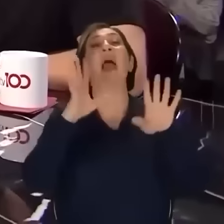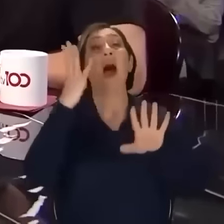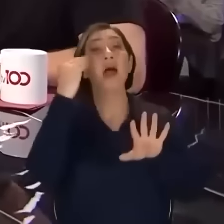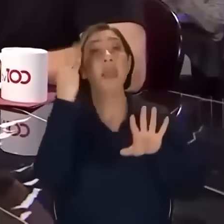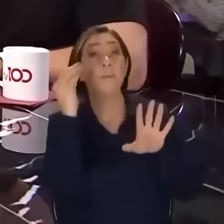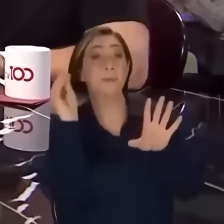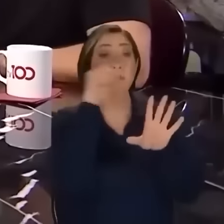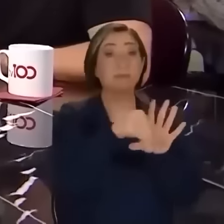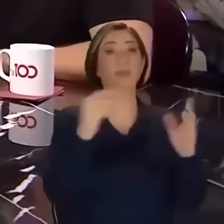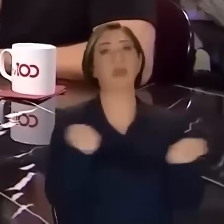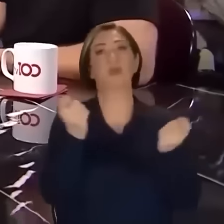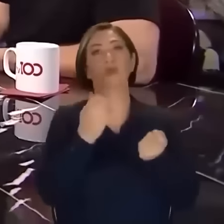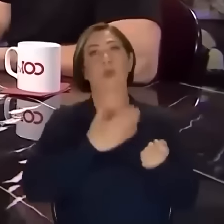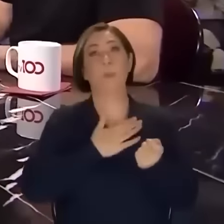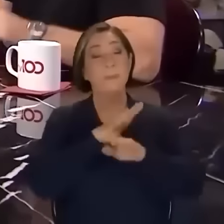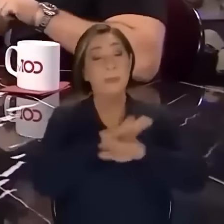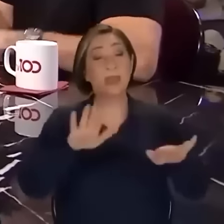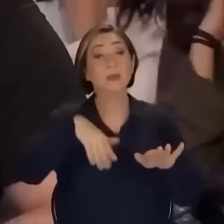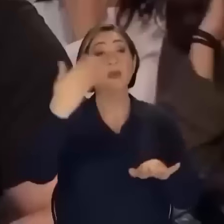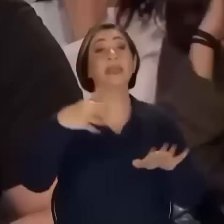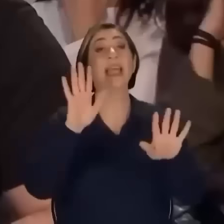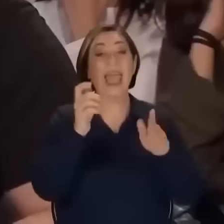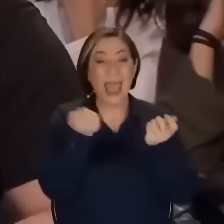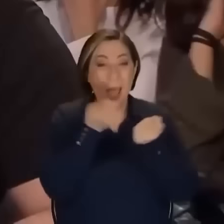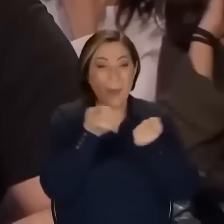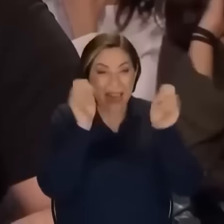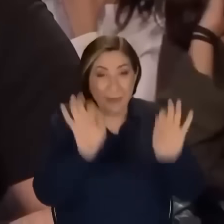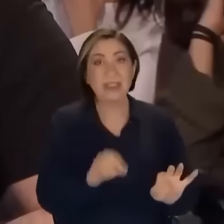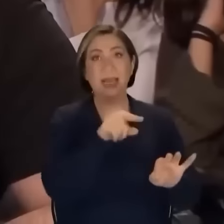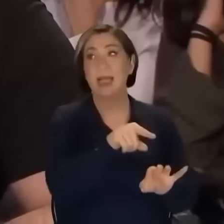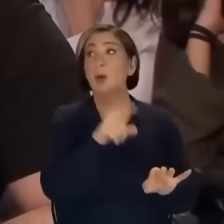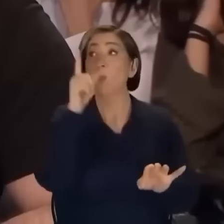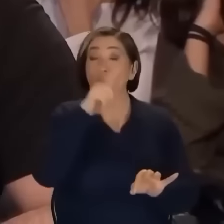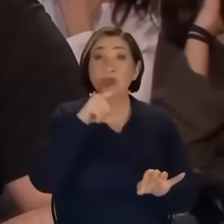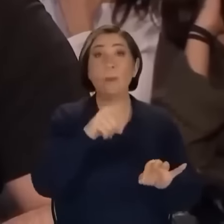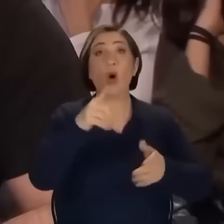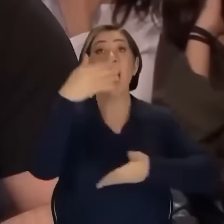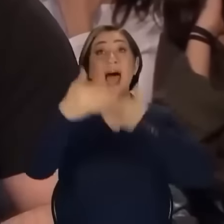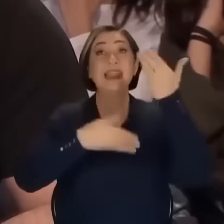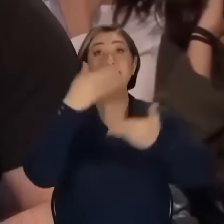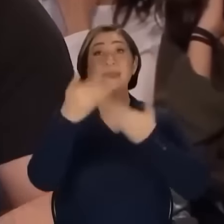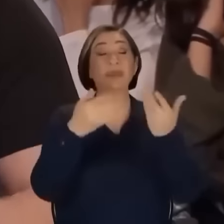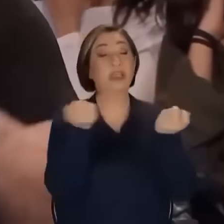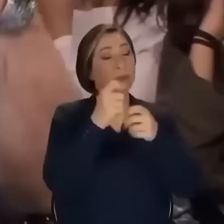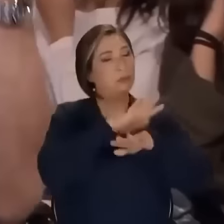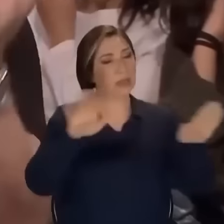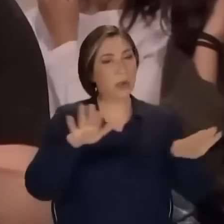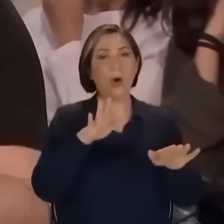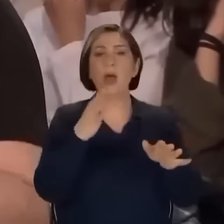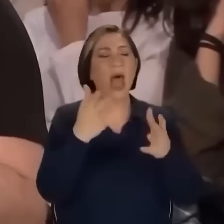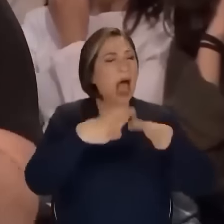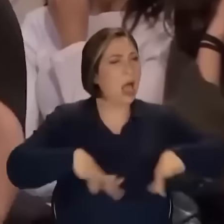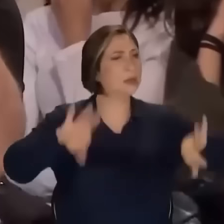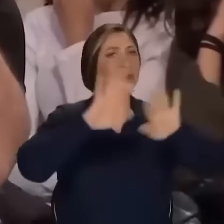anlamlı kılmaya çalışıyorum bittikten sonra değil yapım aşamasında da öyle Dolayısıyla bu tarif İş bittikten ortaya